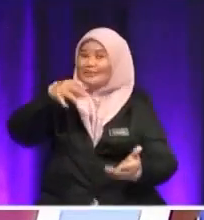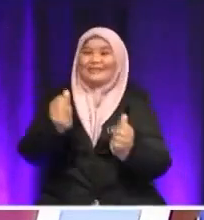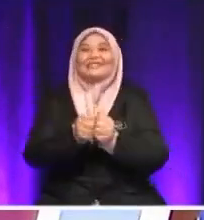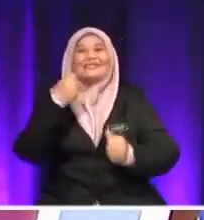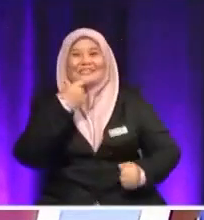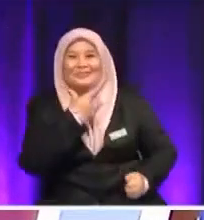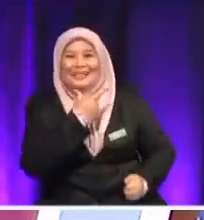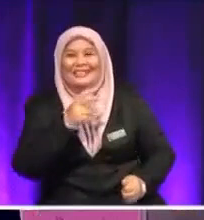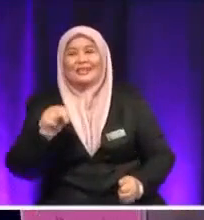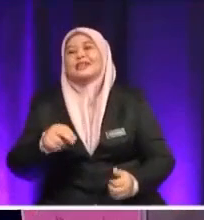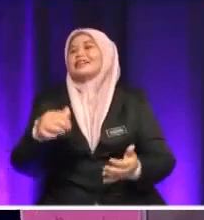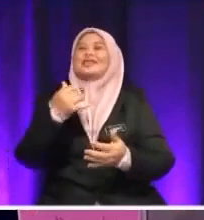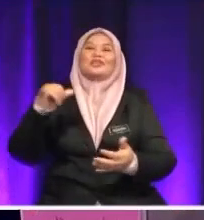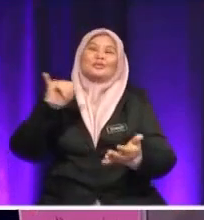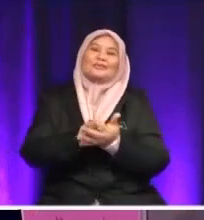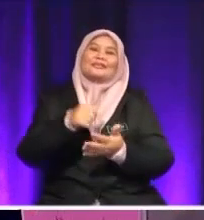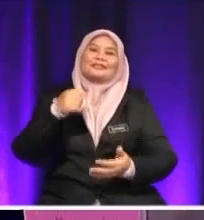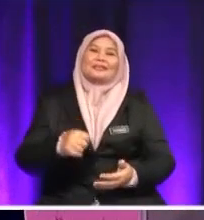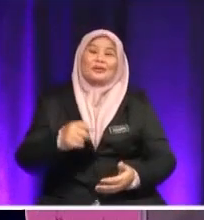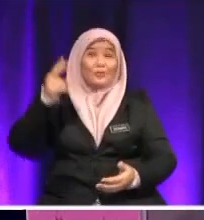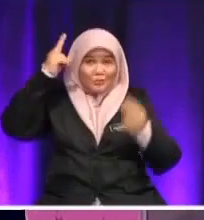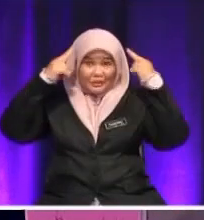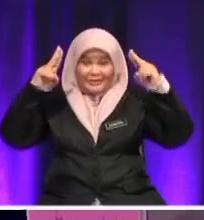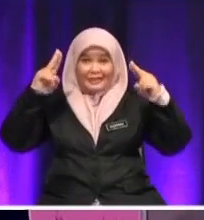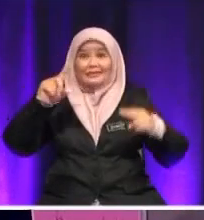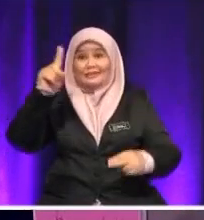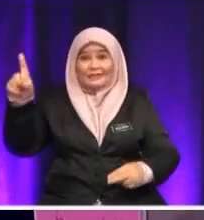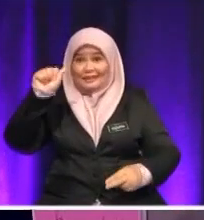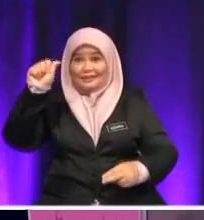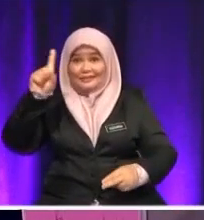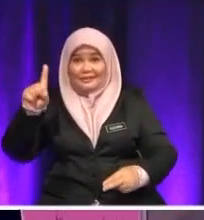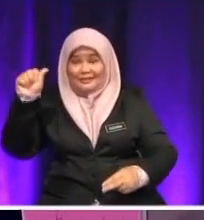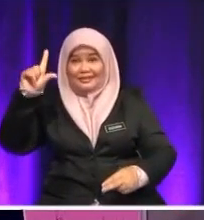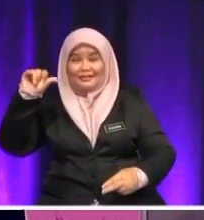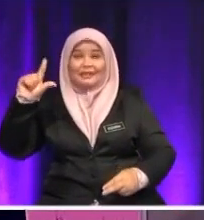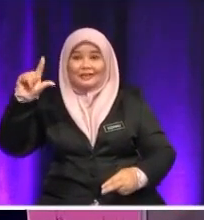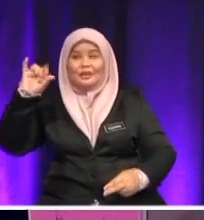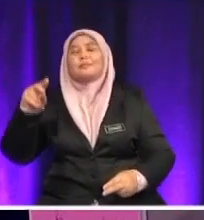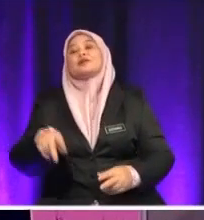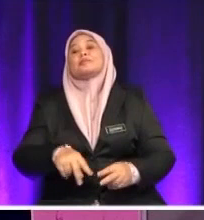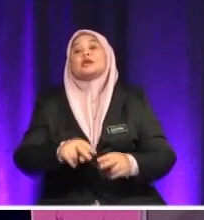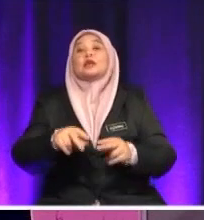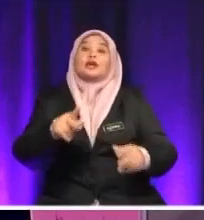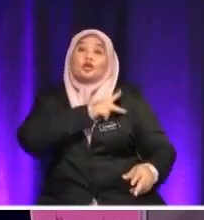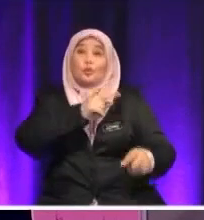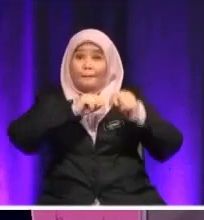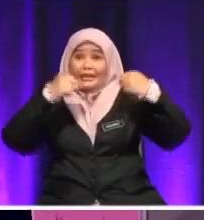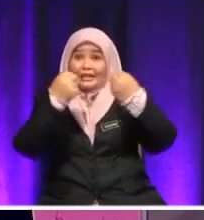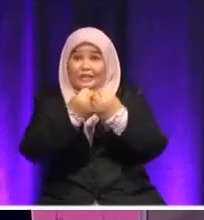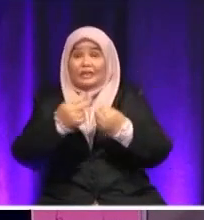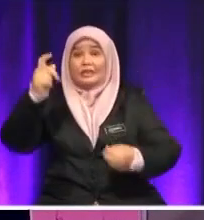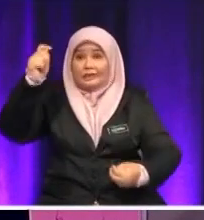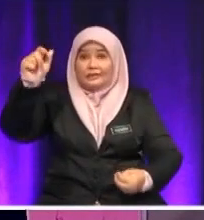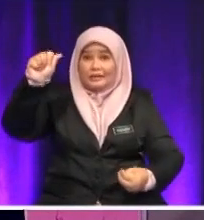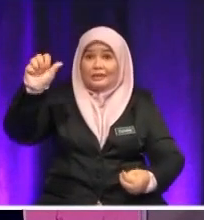senyuman, iaitu Ustaz Muhammad Zazali Muhammad Zain, merupakan ketua panitia tasawur Islam dari